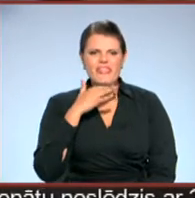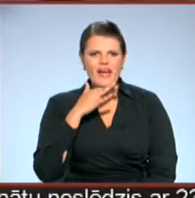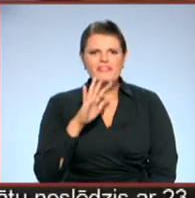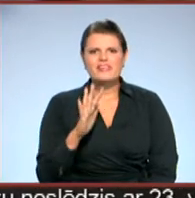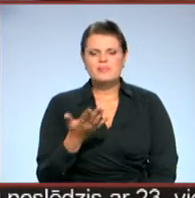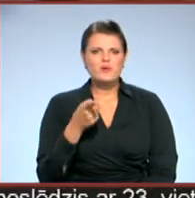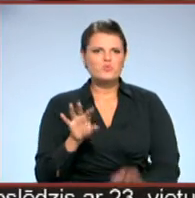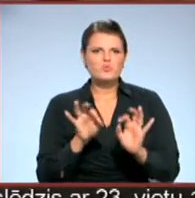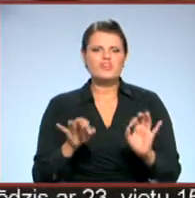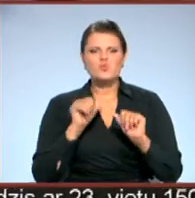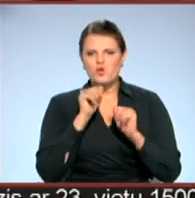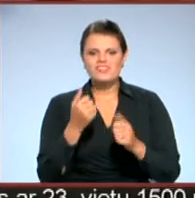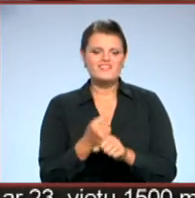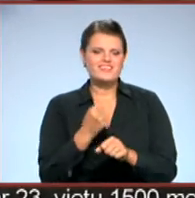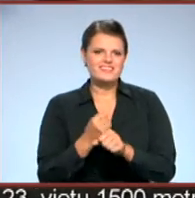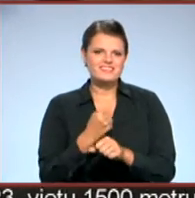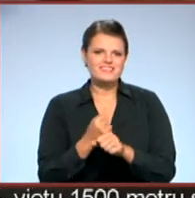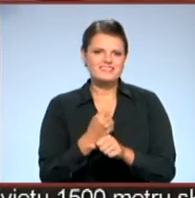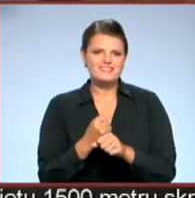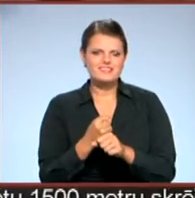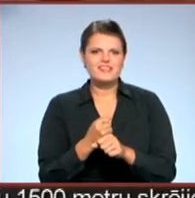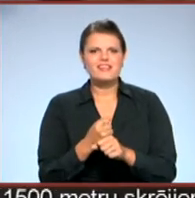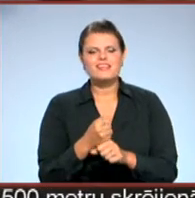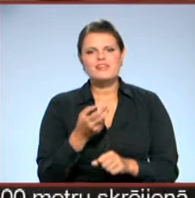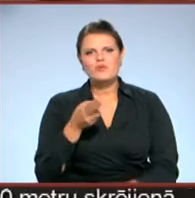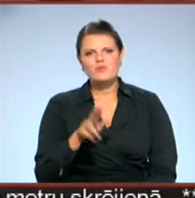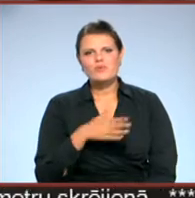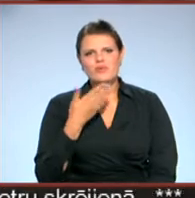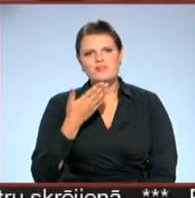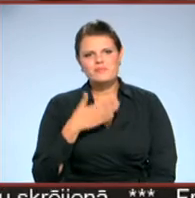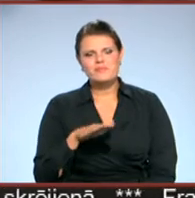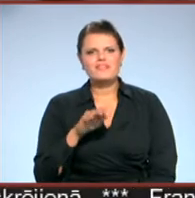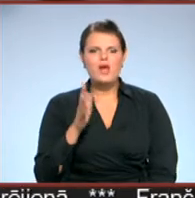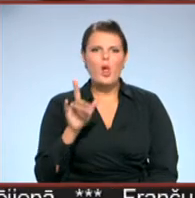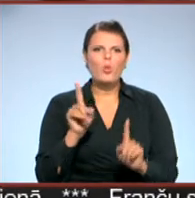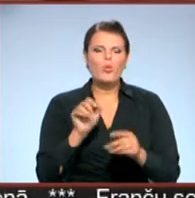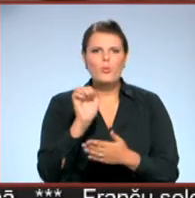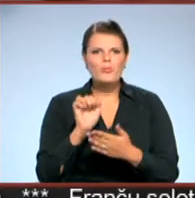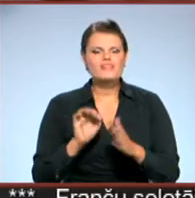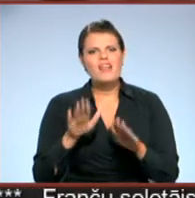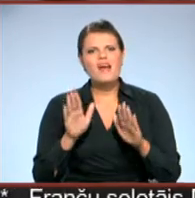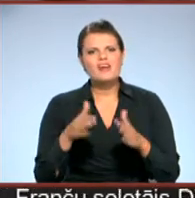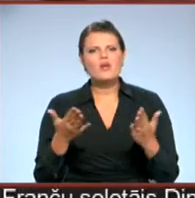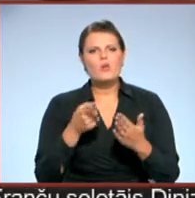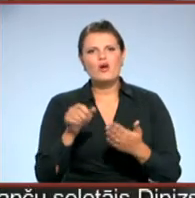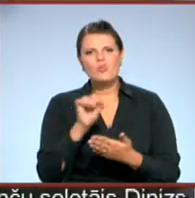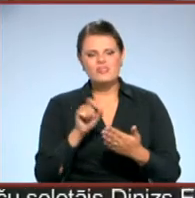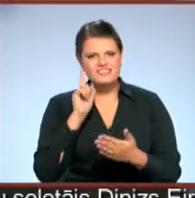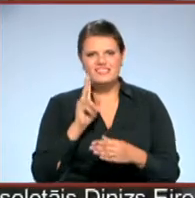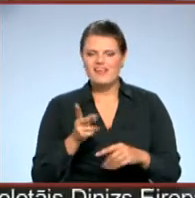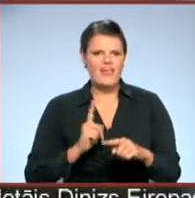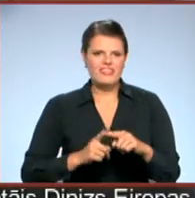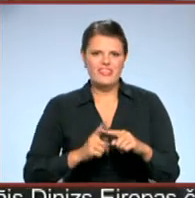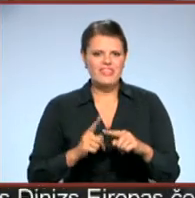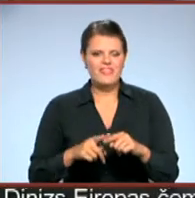nu, tur neko nevar izdarīt. Es tikai, ka nu, kā jau sievietēm patīk vai no ar lupatiņu vai kaut ko varētu notīrīt, bet es zinu, ka